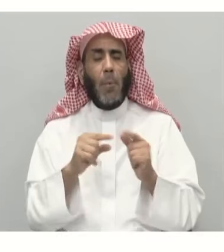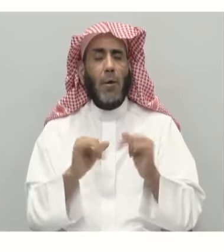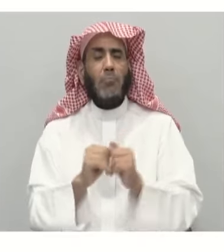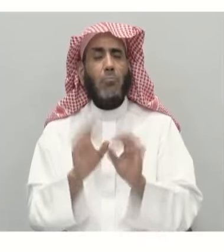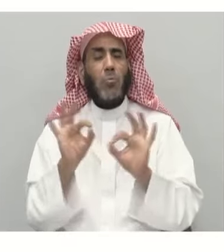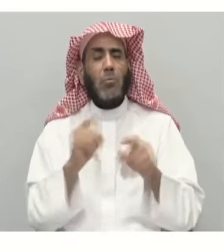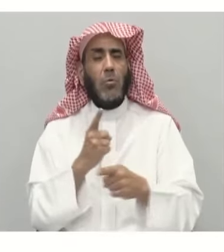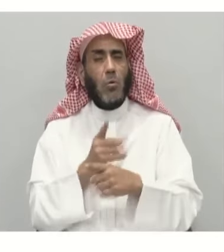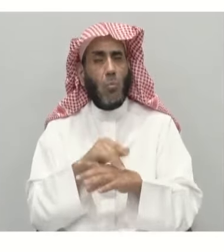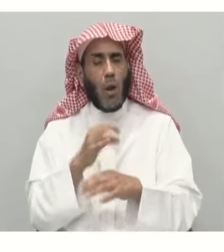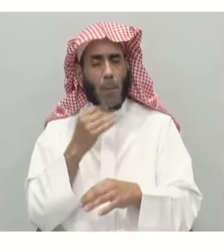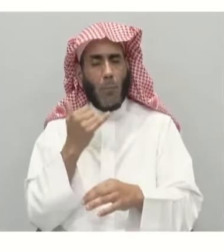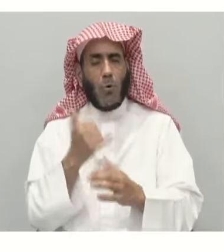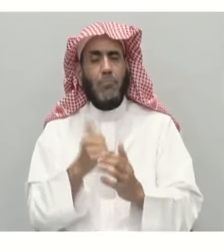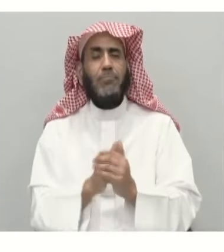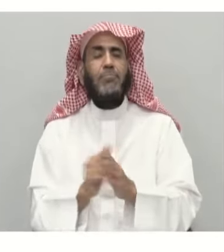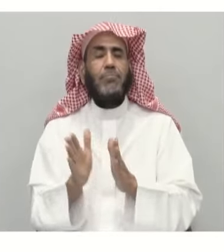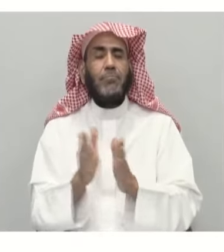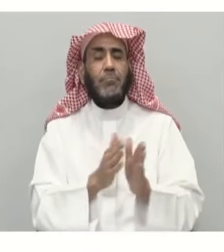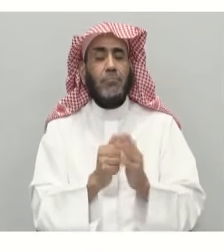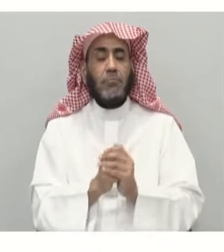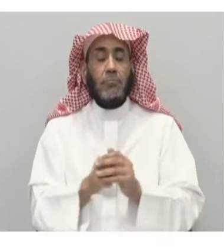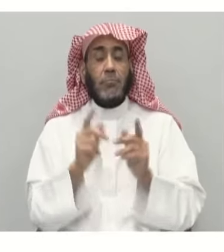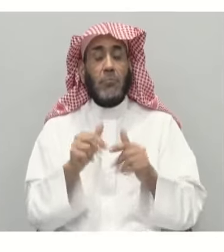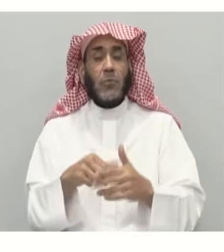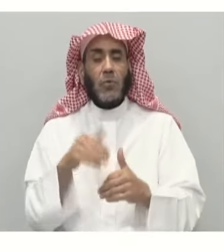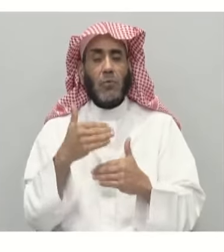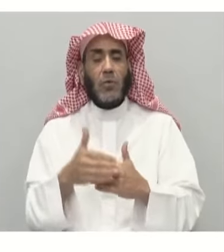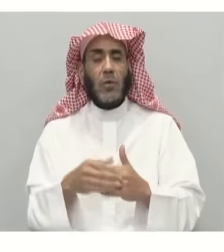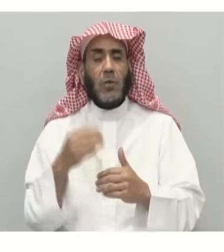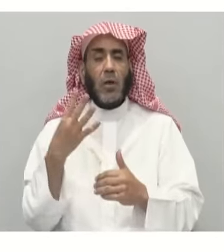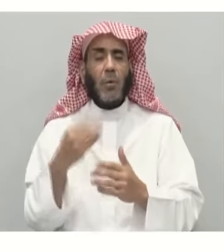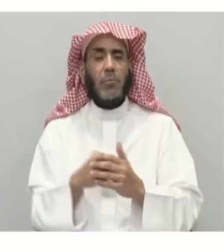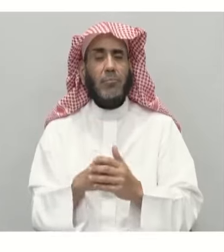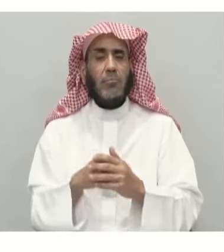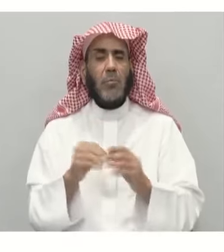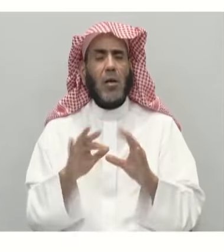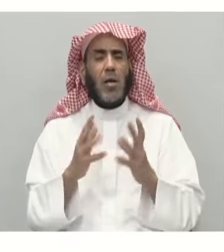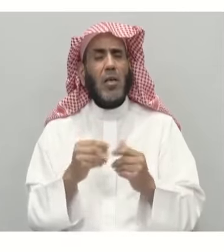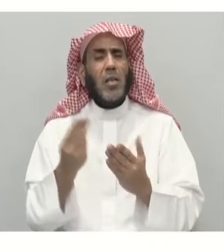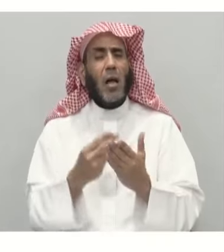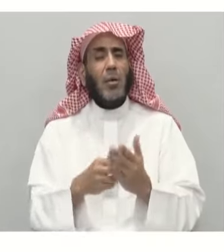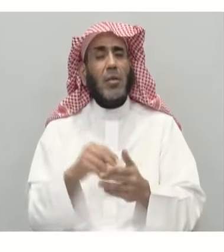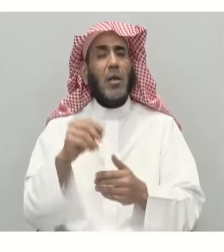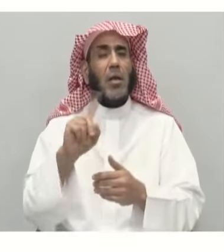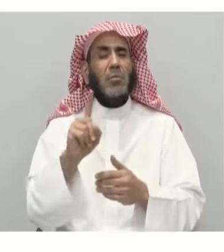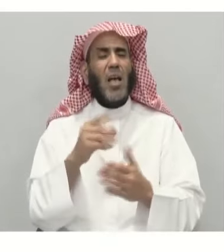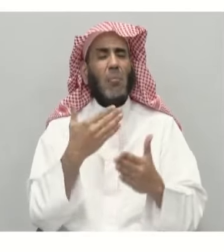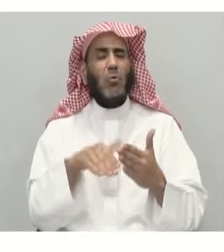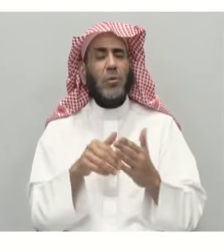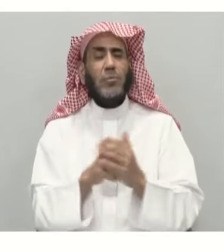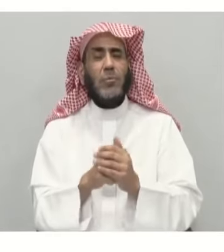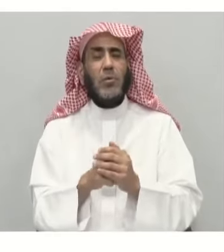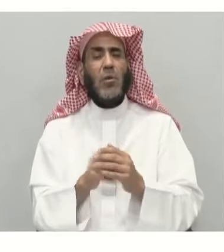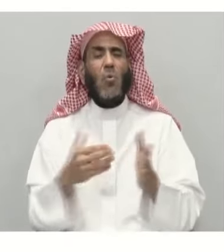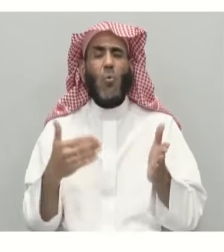في توزيعنا في الفقره رابعا هنا يقول حالات كتابه الهمزه المتوسطه